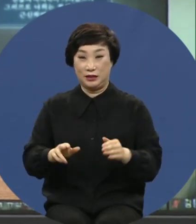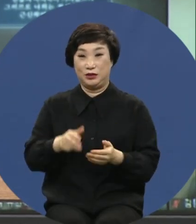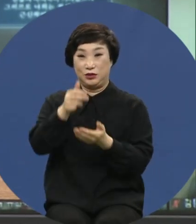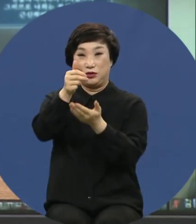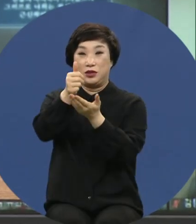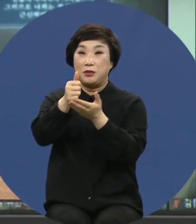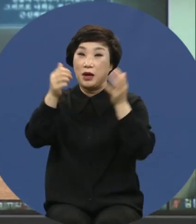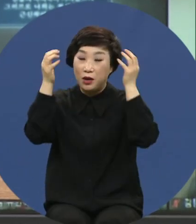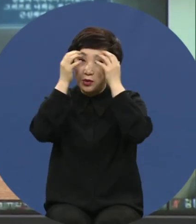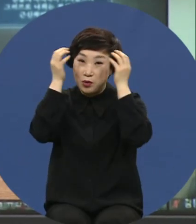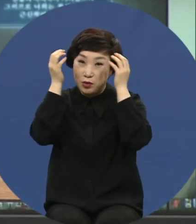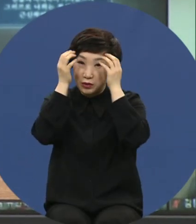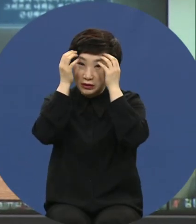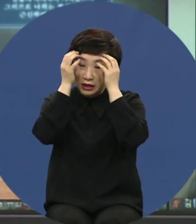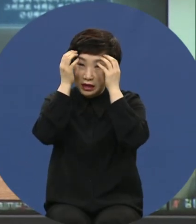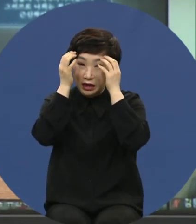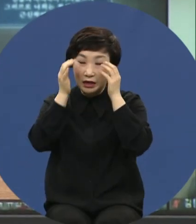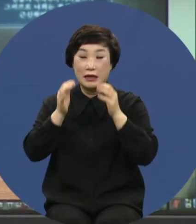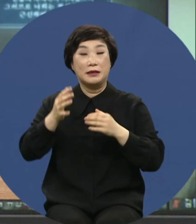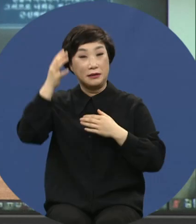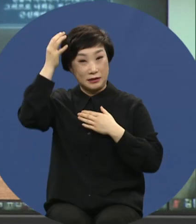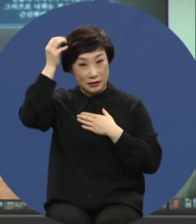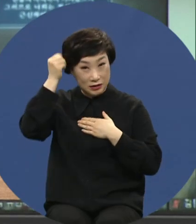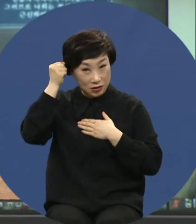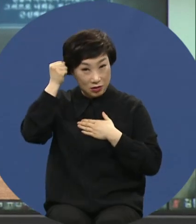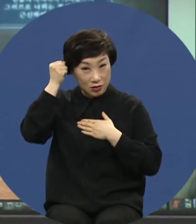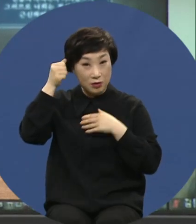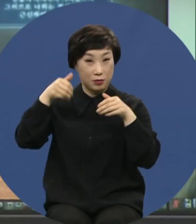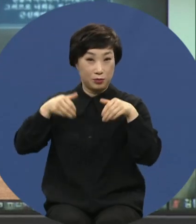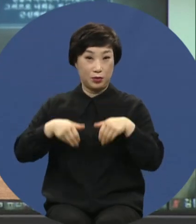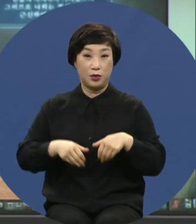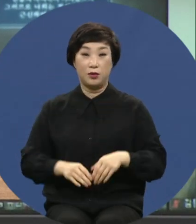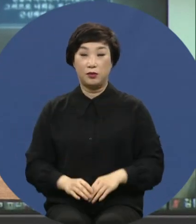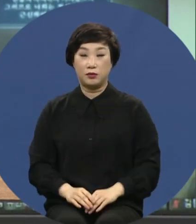주님의 고난을 기억하는 것은